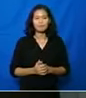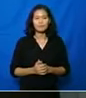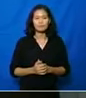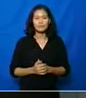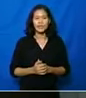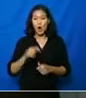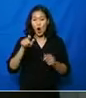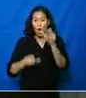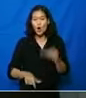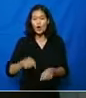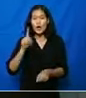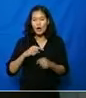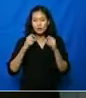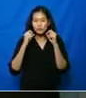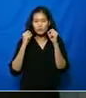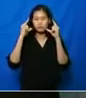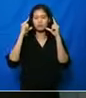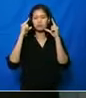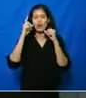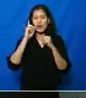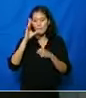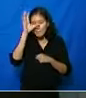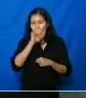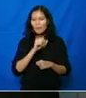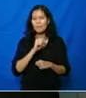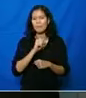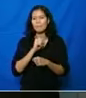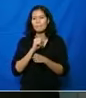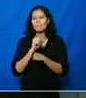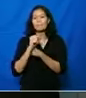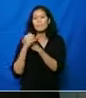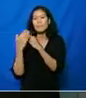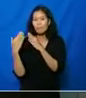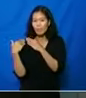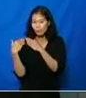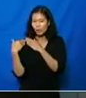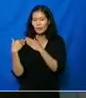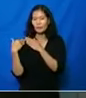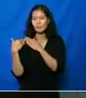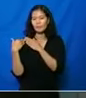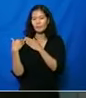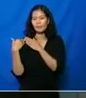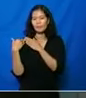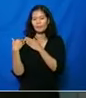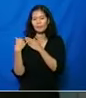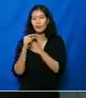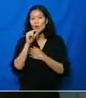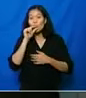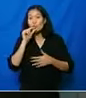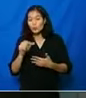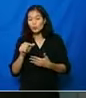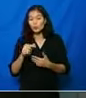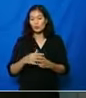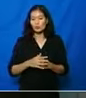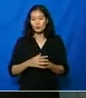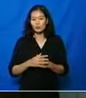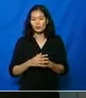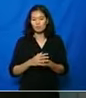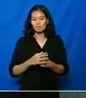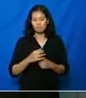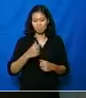sadar, secara bertanggung jawab menjadi pelaku